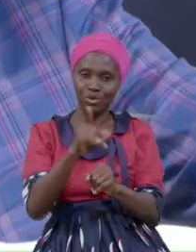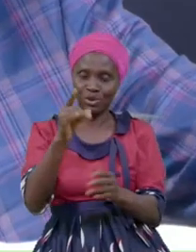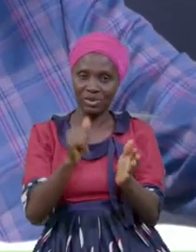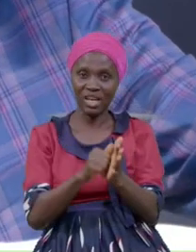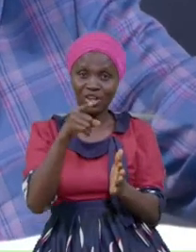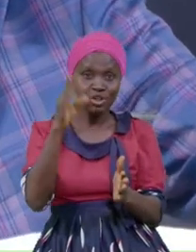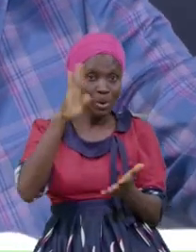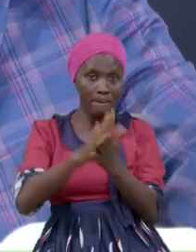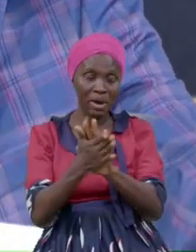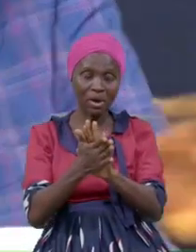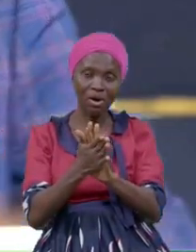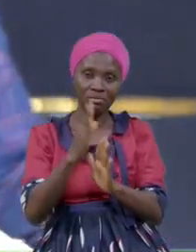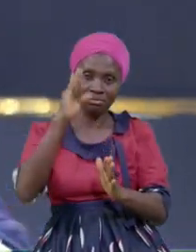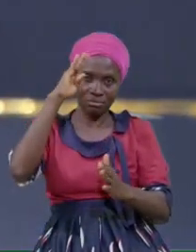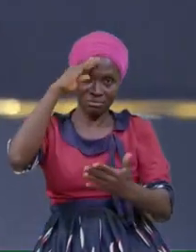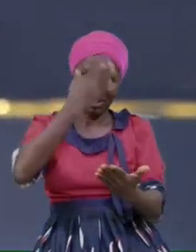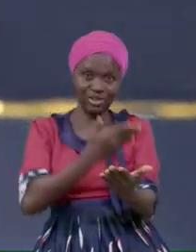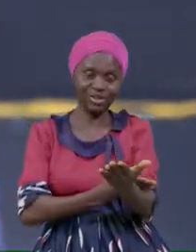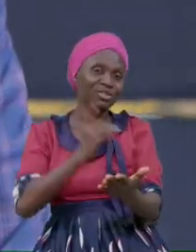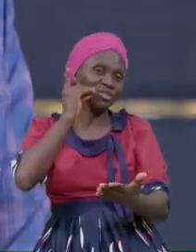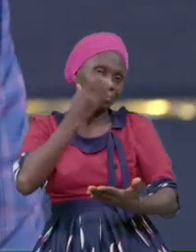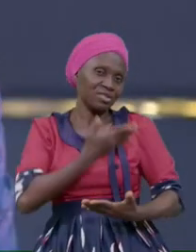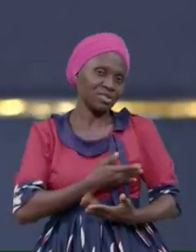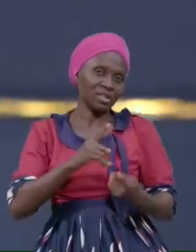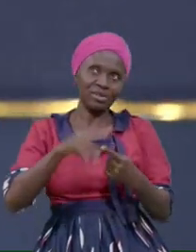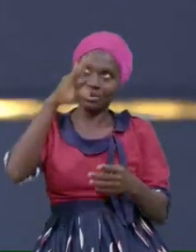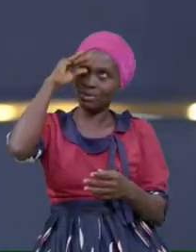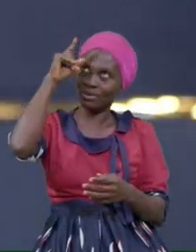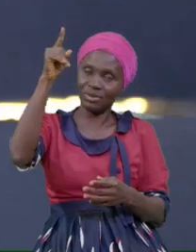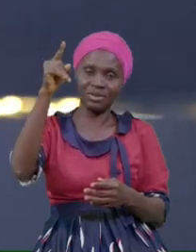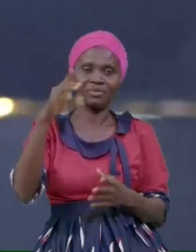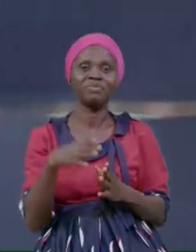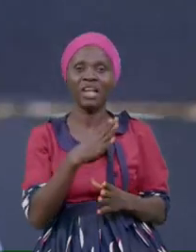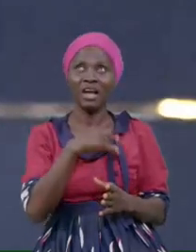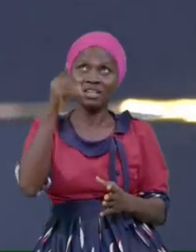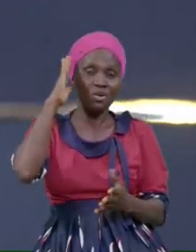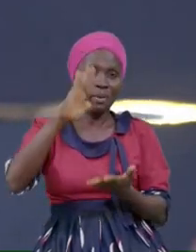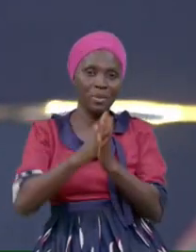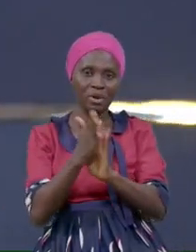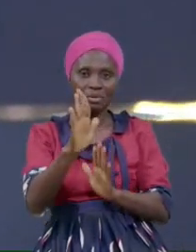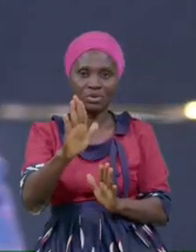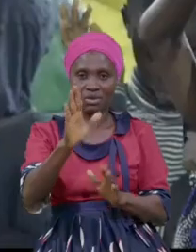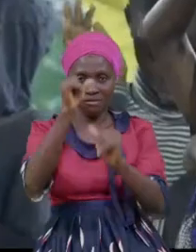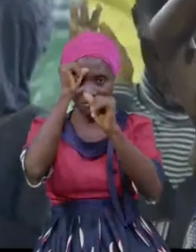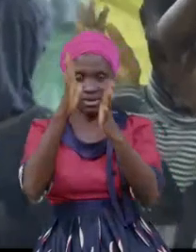filles. Dit le Seigneur Tout-Puissant. Debout là-bas, parlez à Dieu.